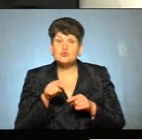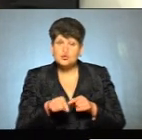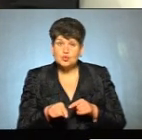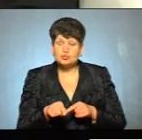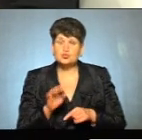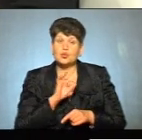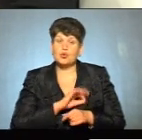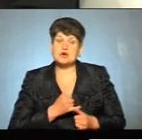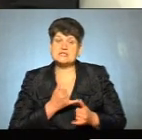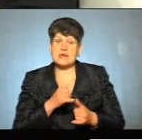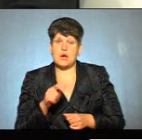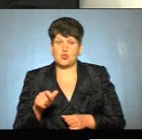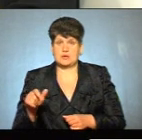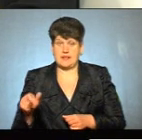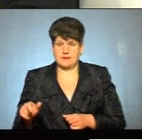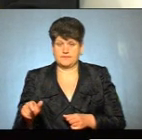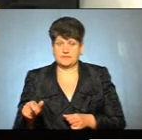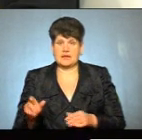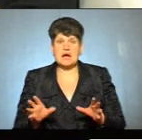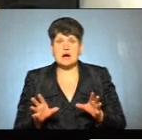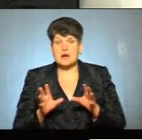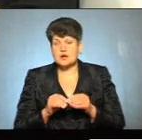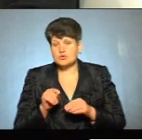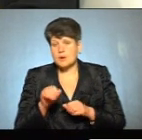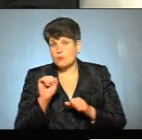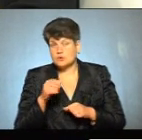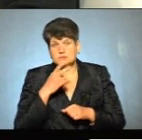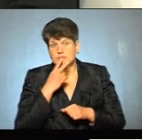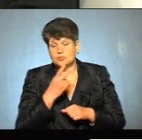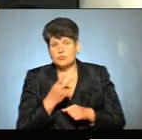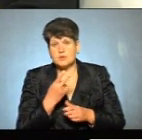користь для людей. Тому що разом ми можемо спостерігати те, що